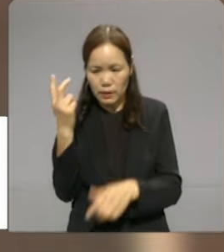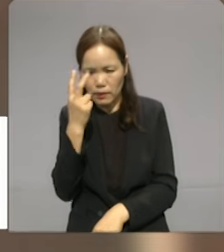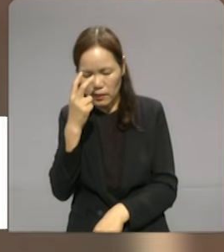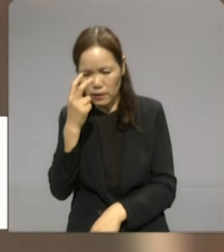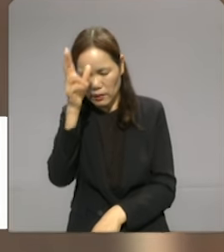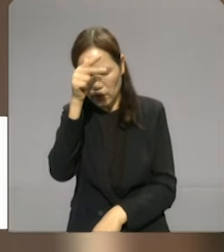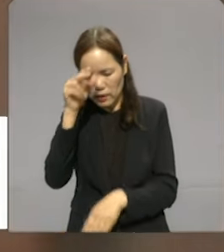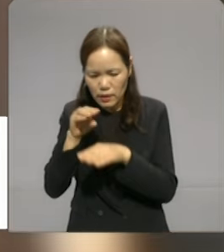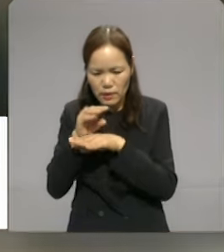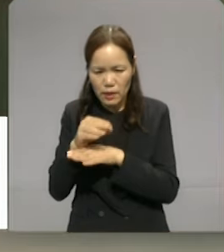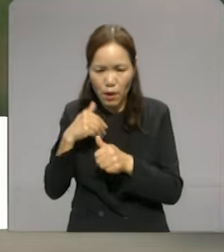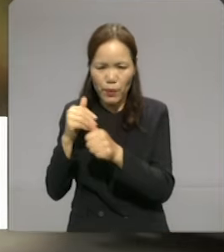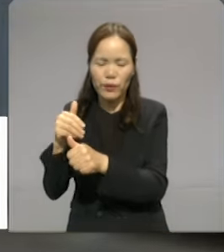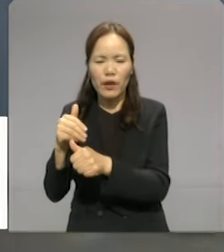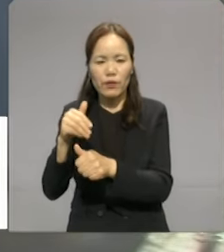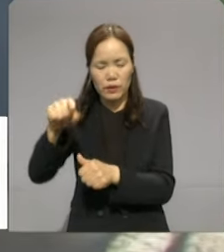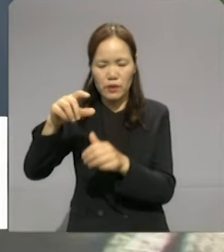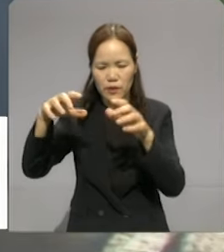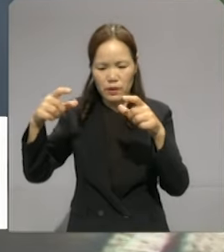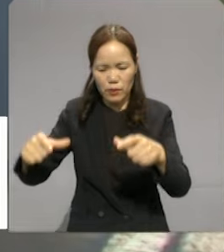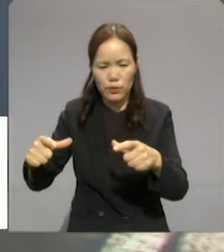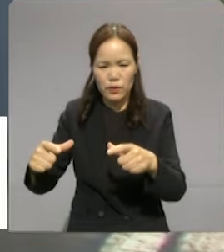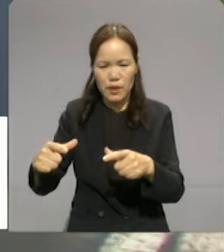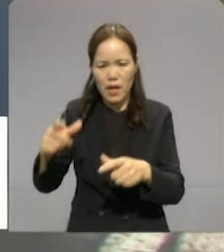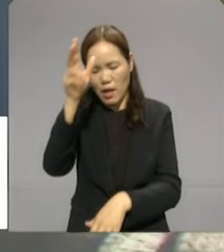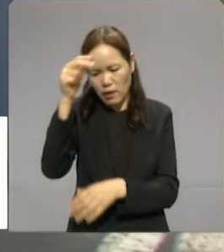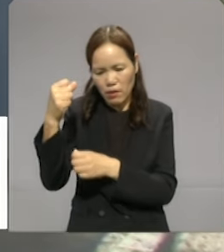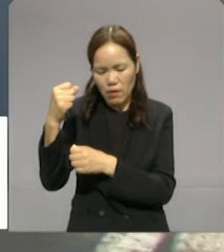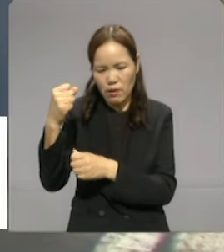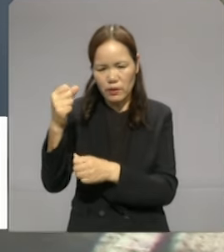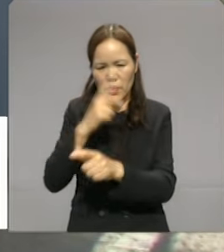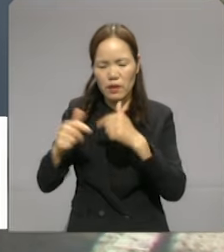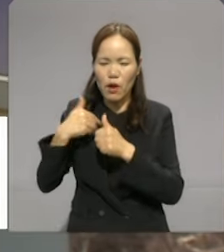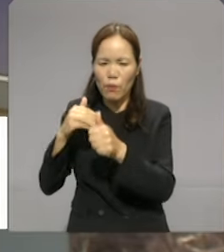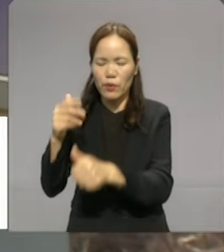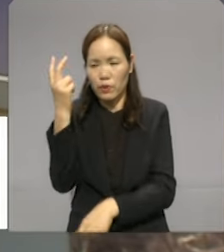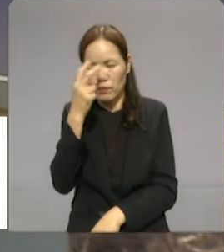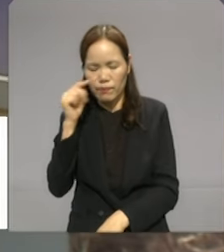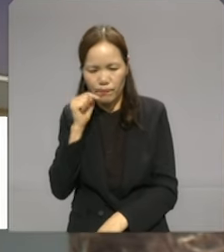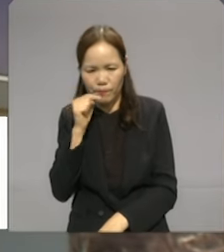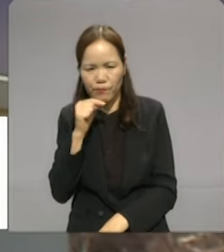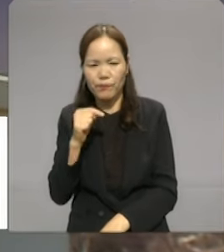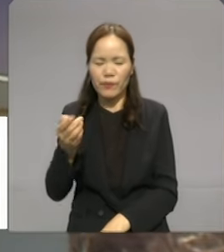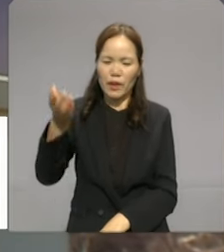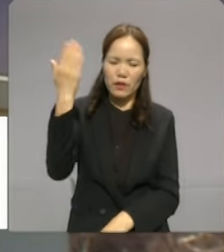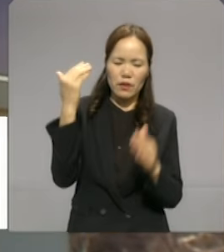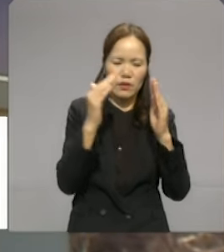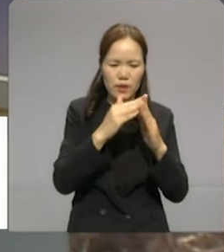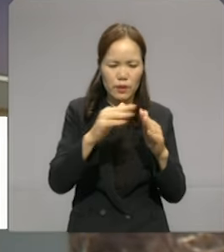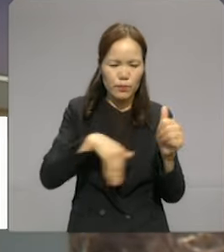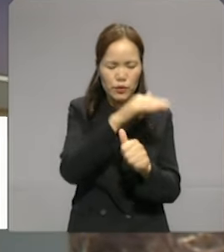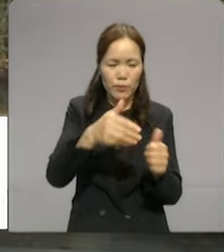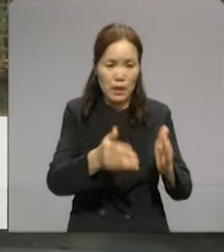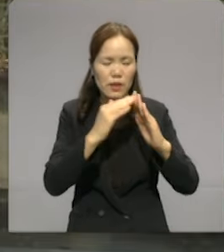배치하는 한편 해당 지점에 경력을 추가 투입하는 등 순찰을 강화한 상태입니다 이전 주거지 인근에 설치되 있던